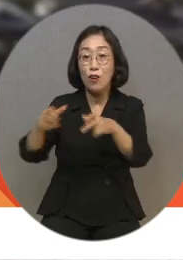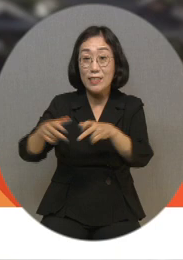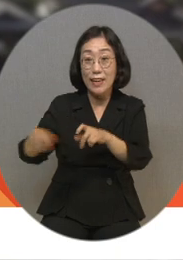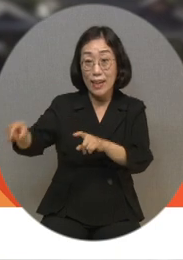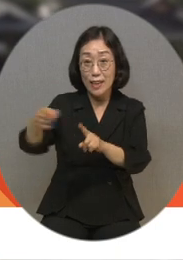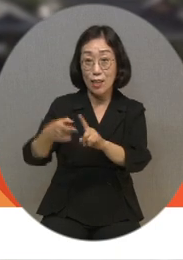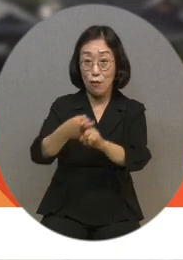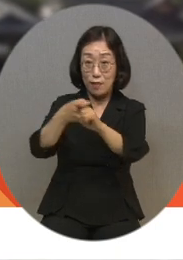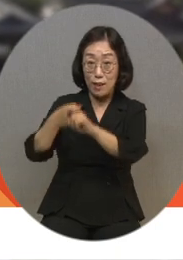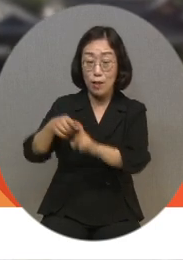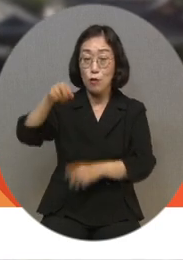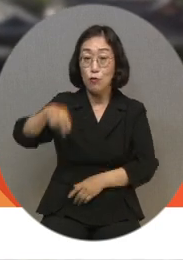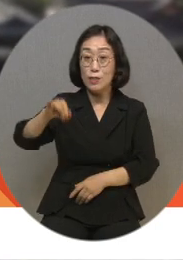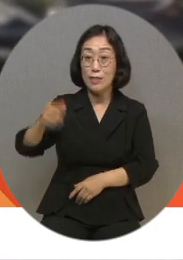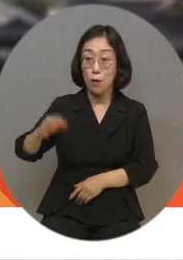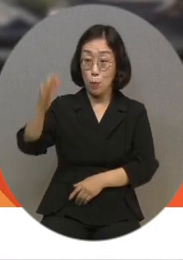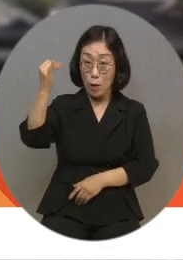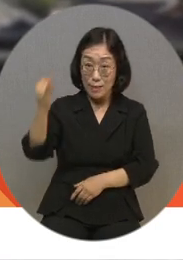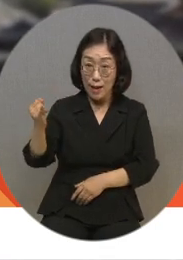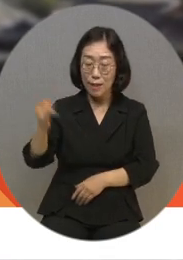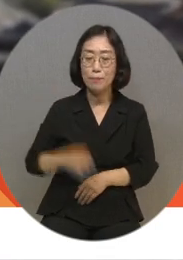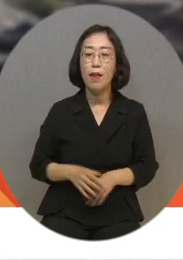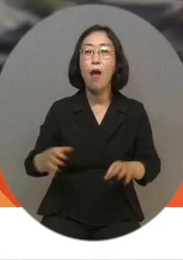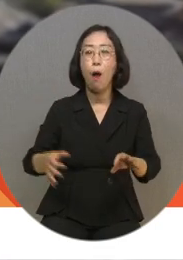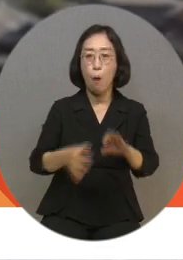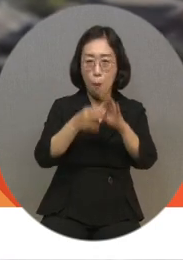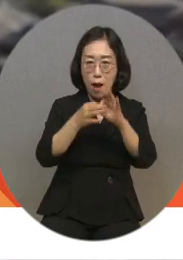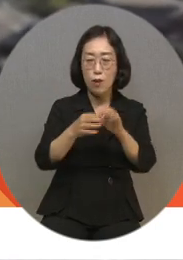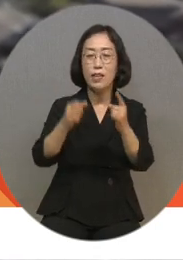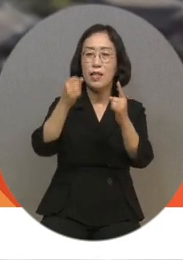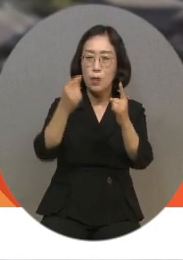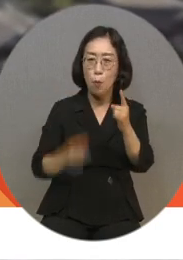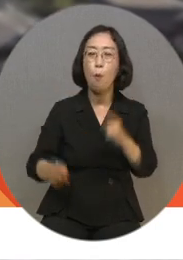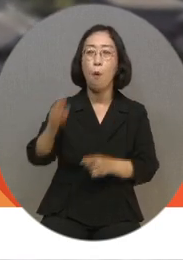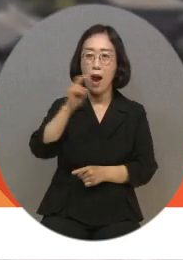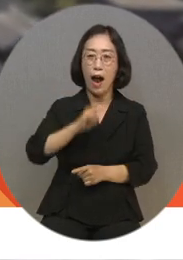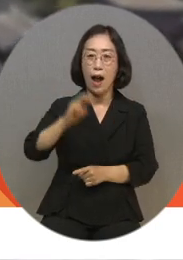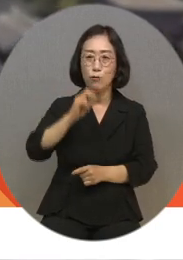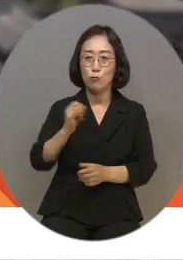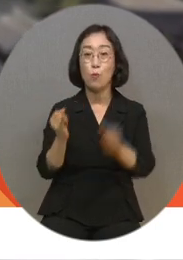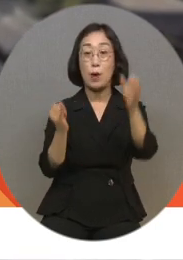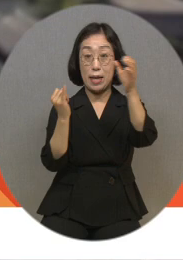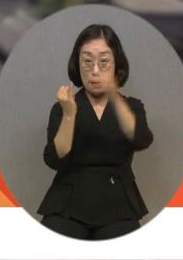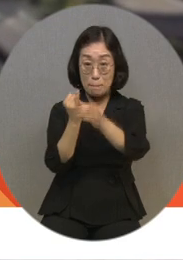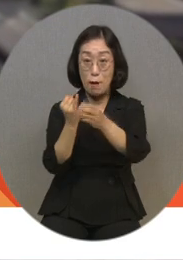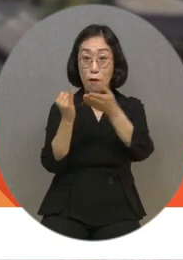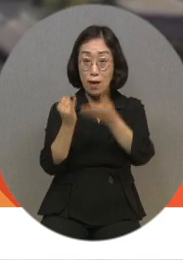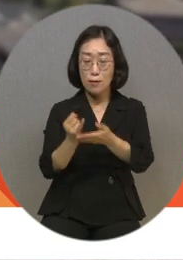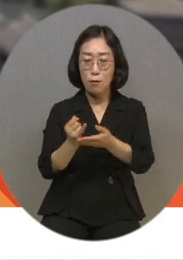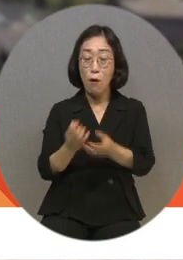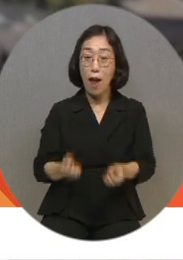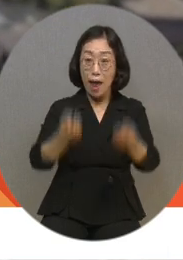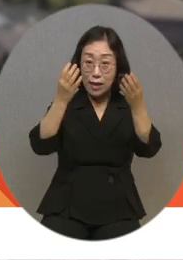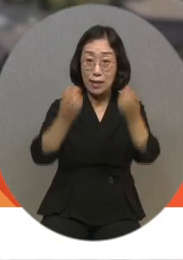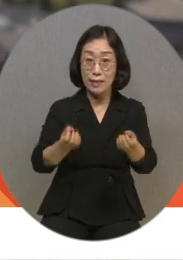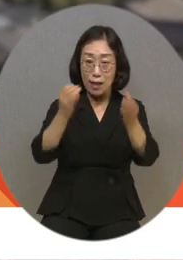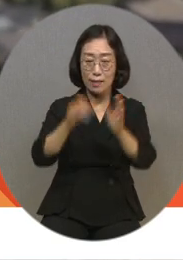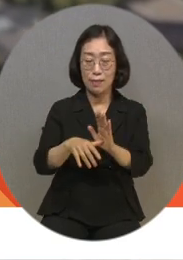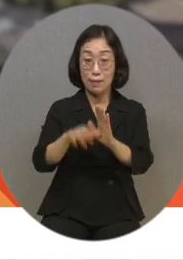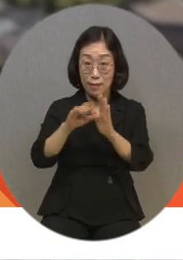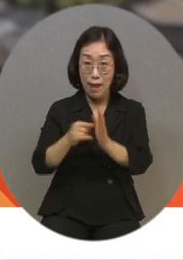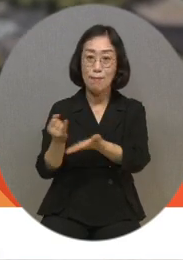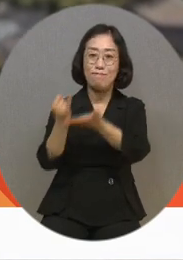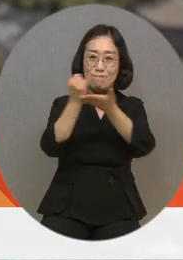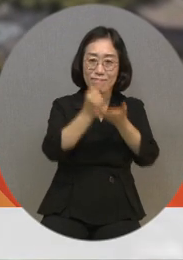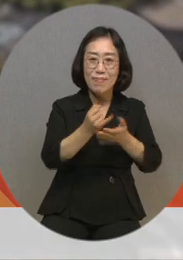연대 유시선 회당을 복지 t 전북방송 제 2호 전속 가수로 임명하고 각종 행사에 우선적으로